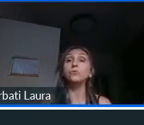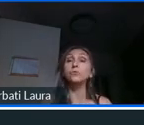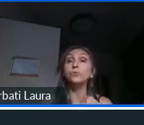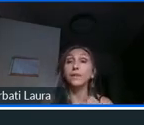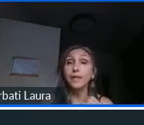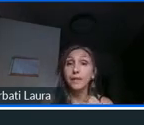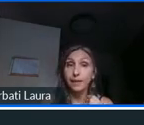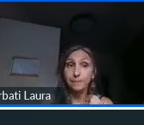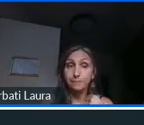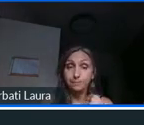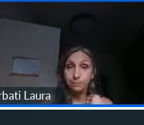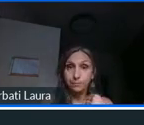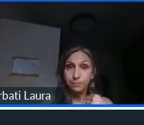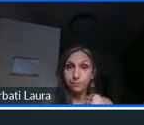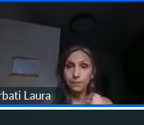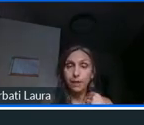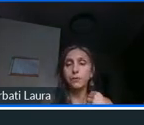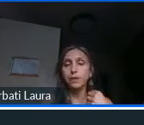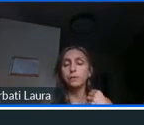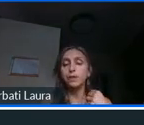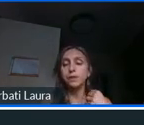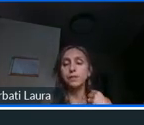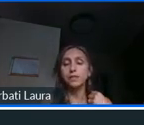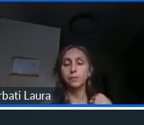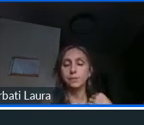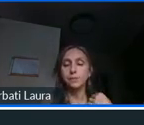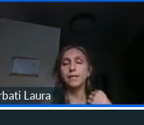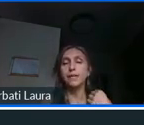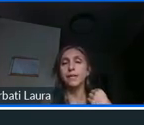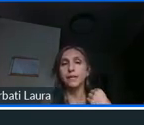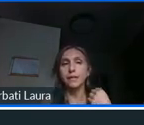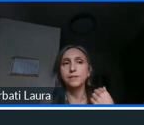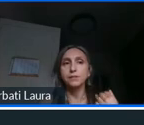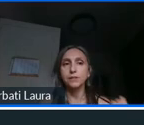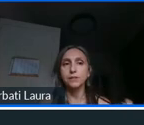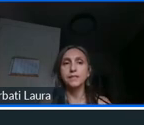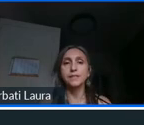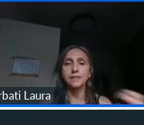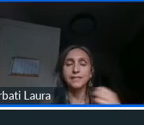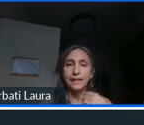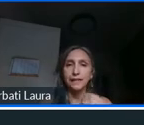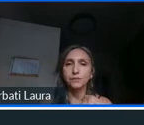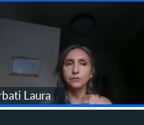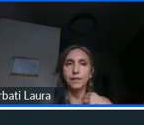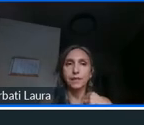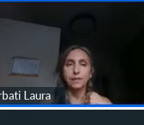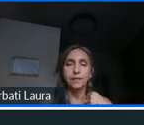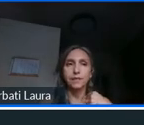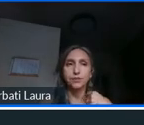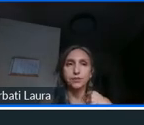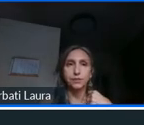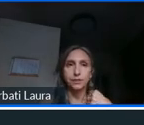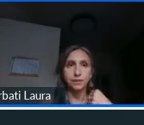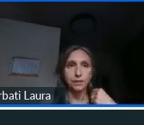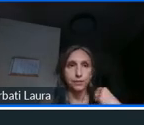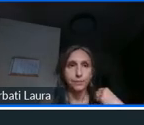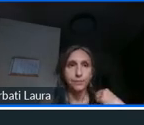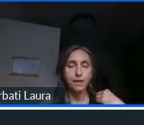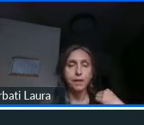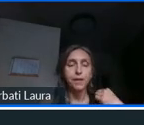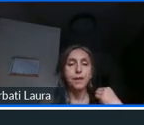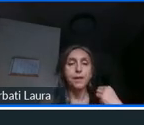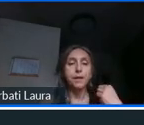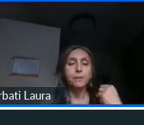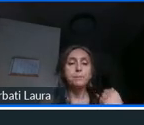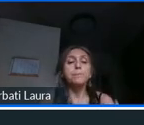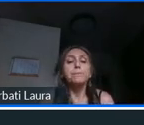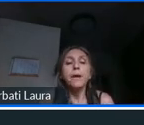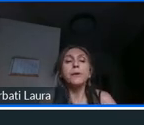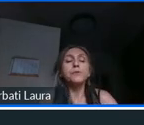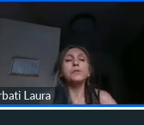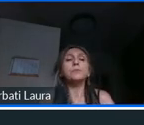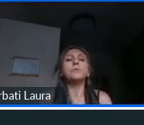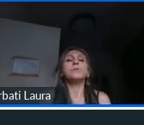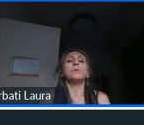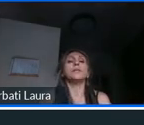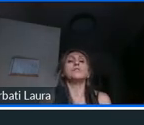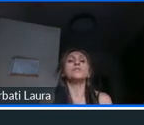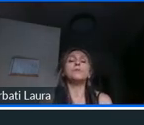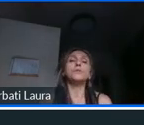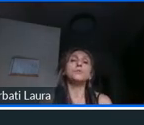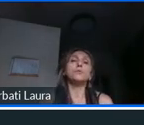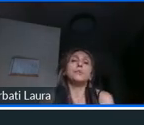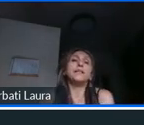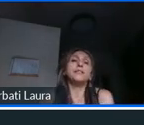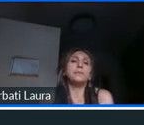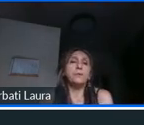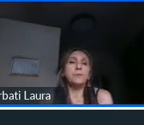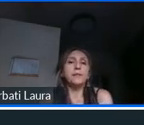etico, è un dovere, e quindi qualcosa che può essere richiesto ed esatto dal cittadino. A questo punto,